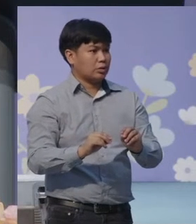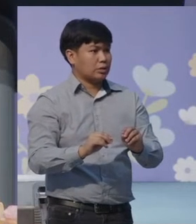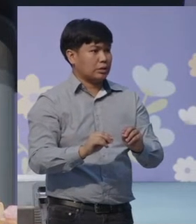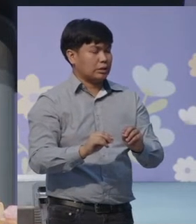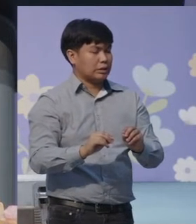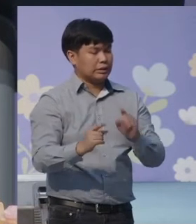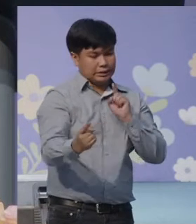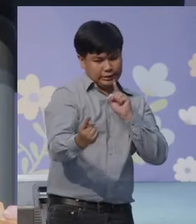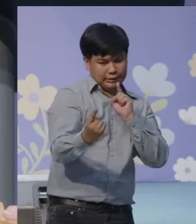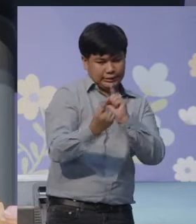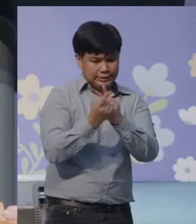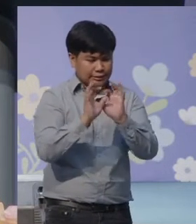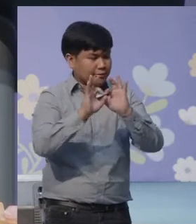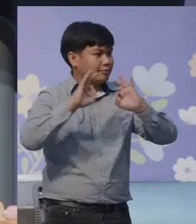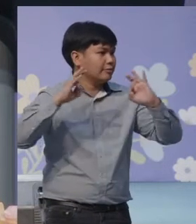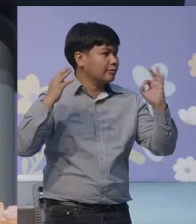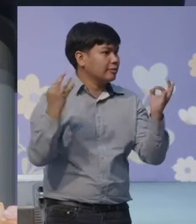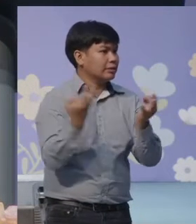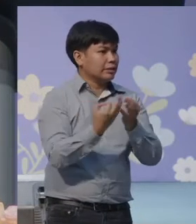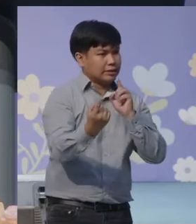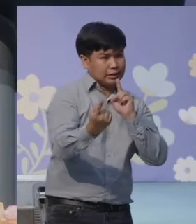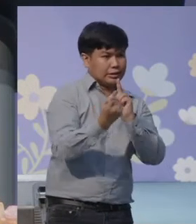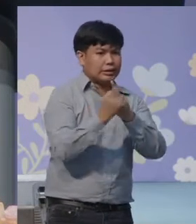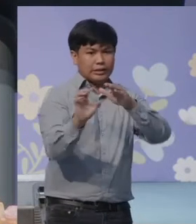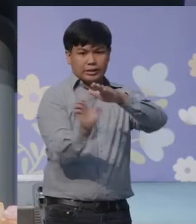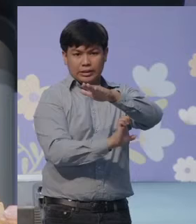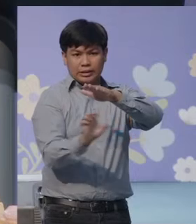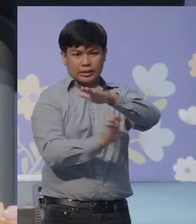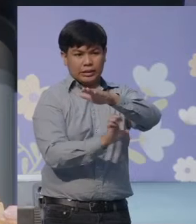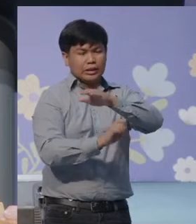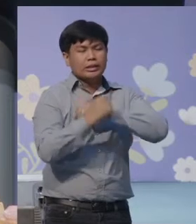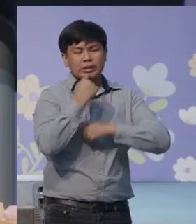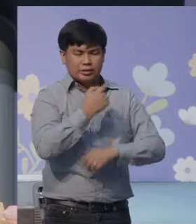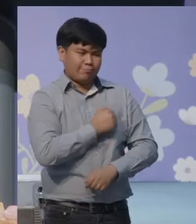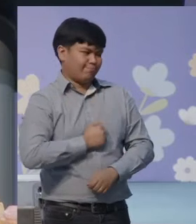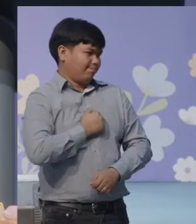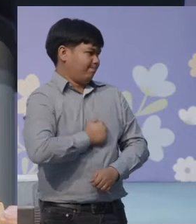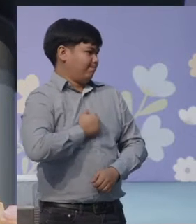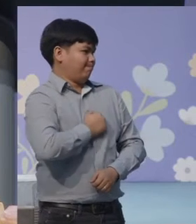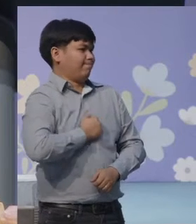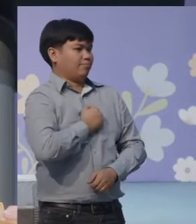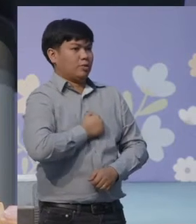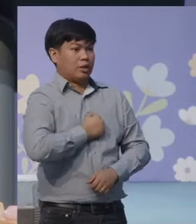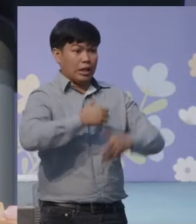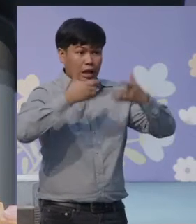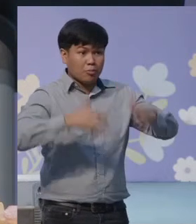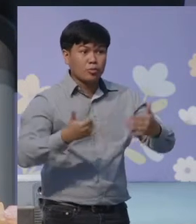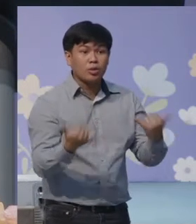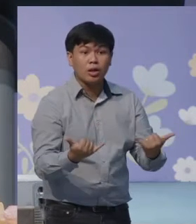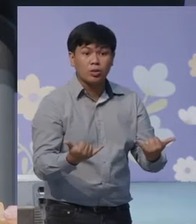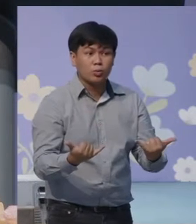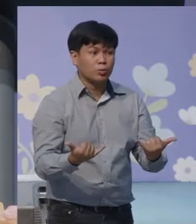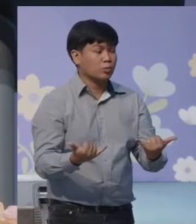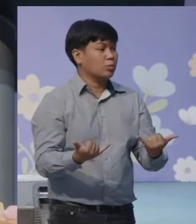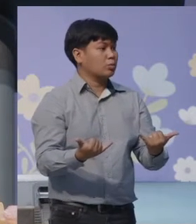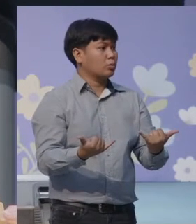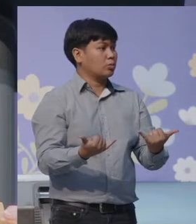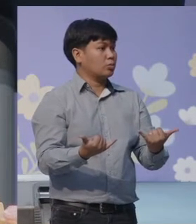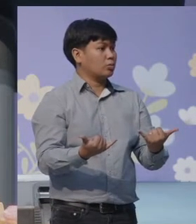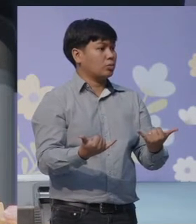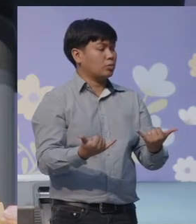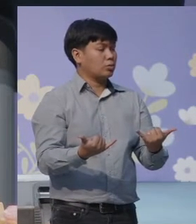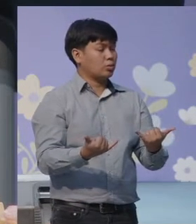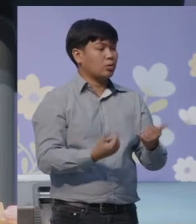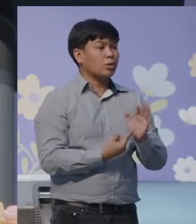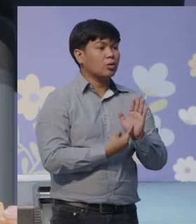humarap siya sa pamilya, humarap siya sa mga elders. Nagrepent siya. Tapos ngayon,